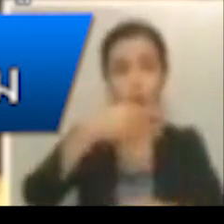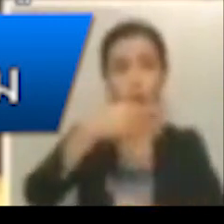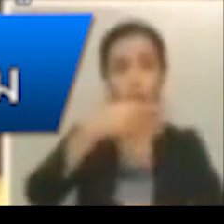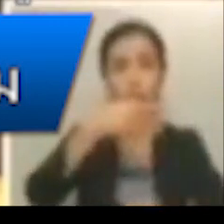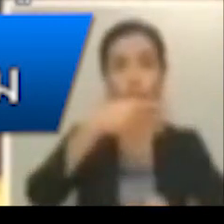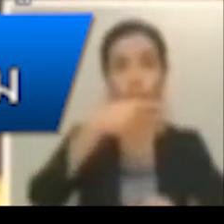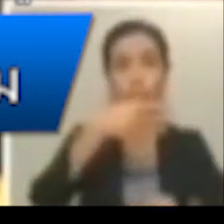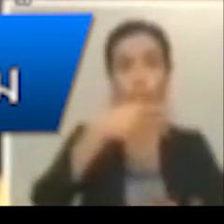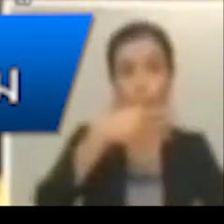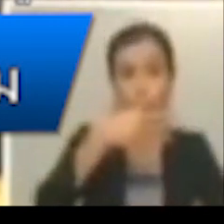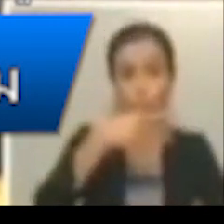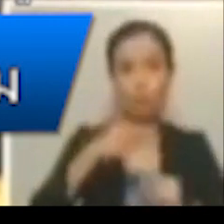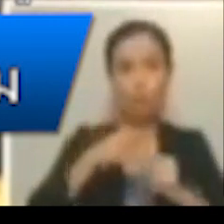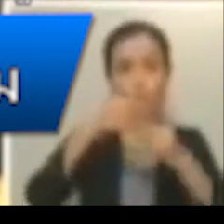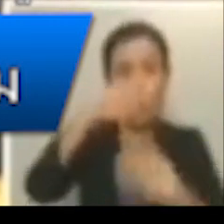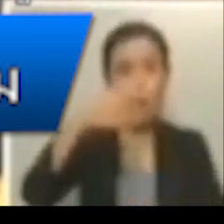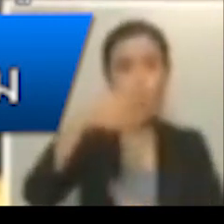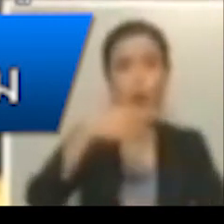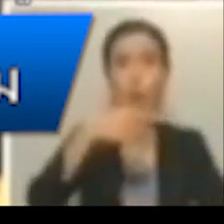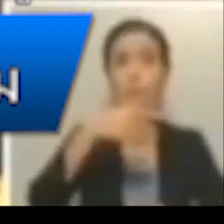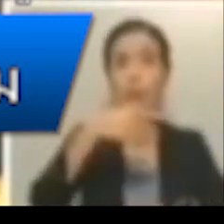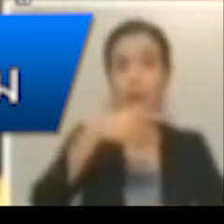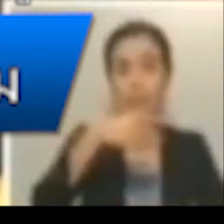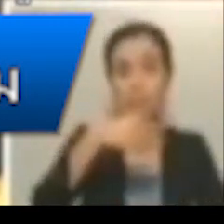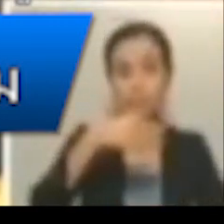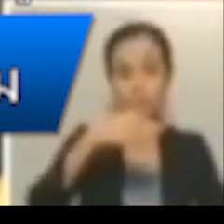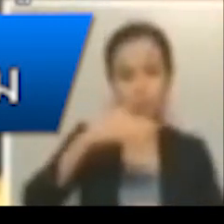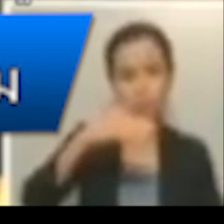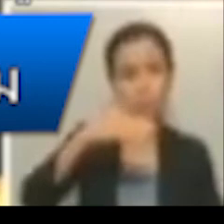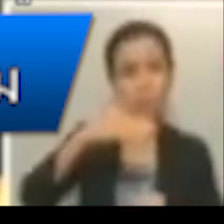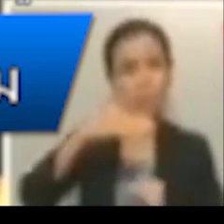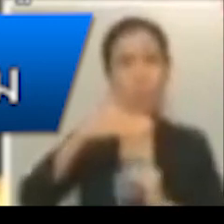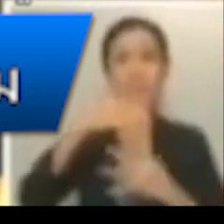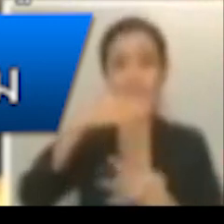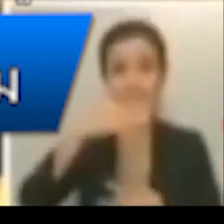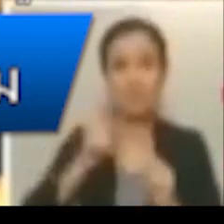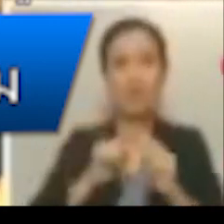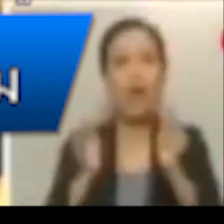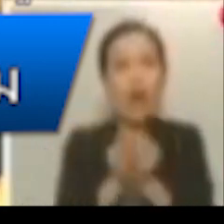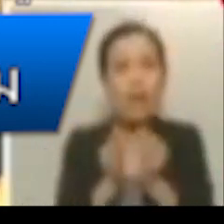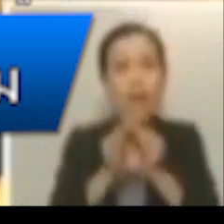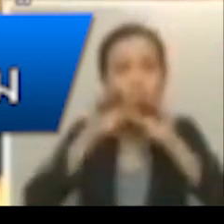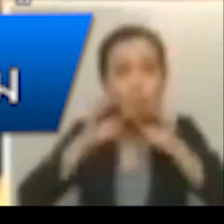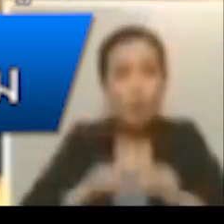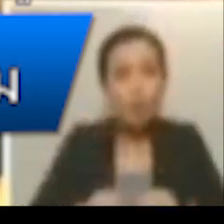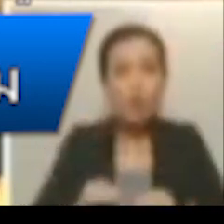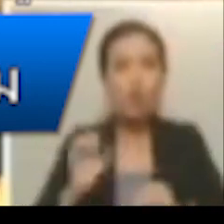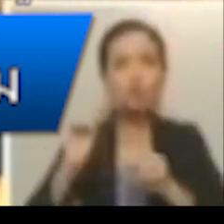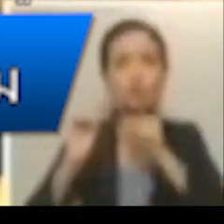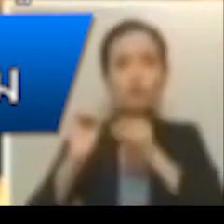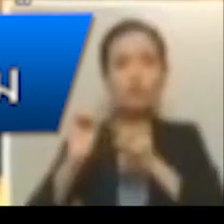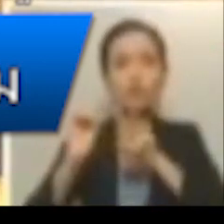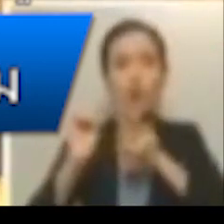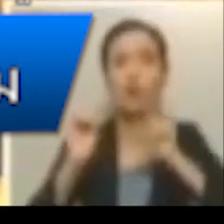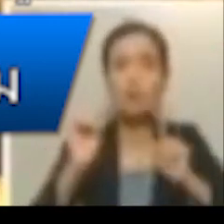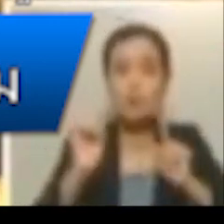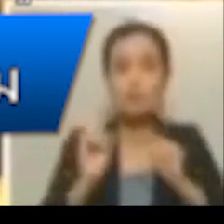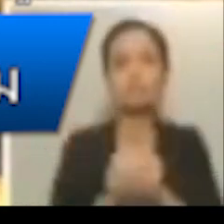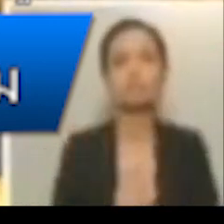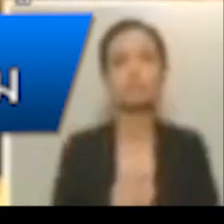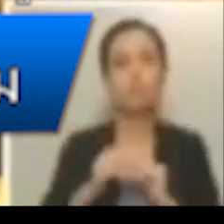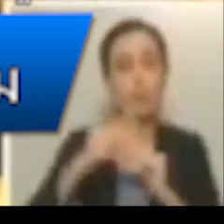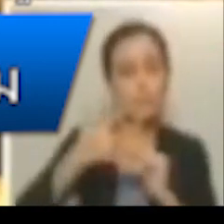จาก180นะคะอันดับเราดีขึ้น4อันดับก็จริงแต่ว่าคะแนนลดลง 0.21 คะแนนนะคะอันดับ